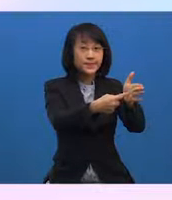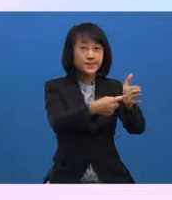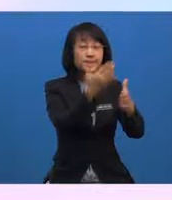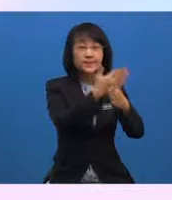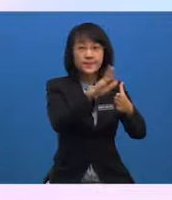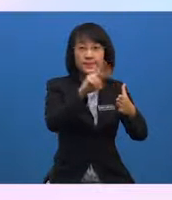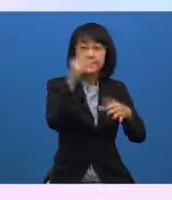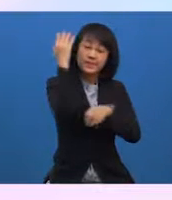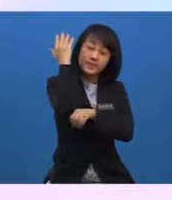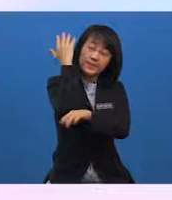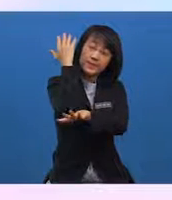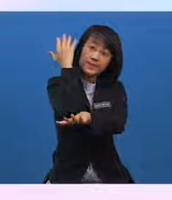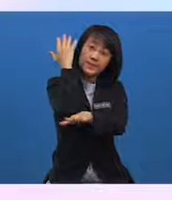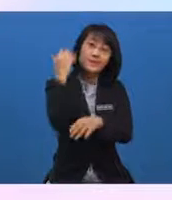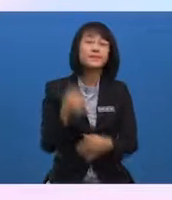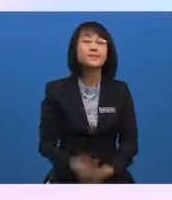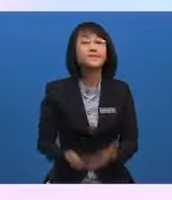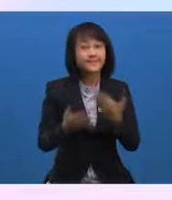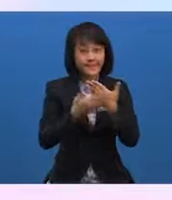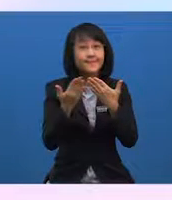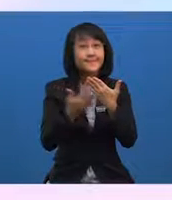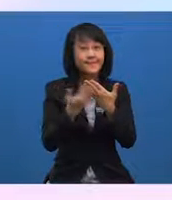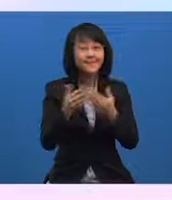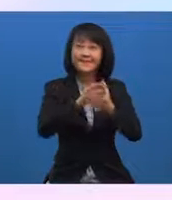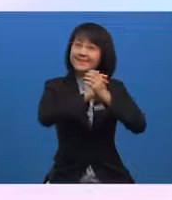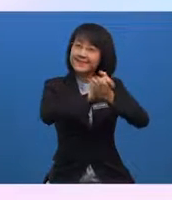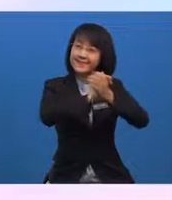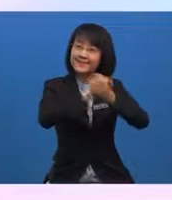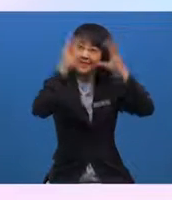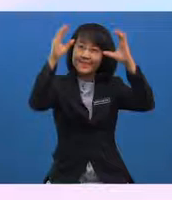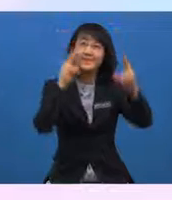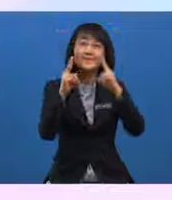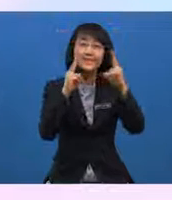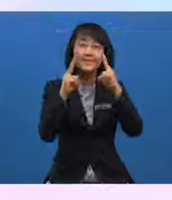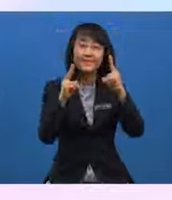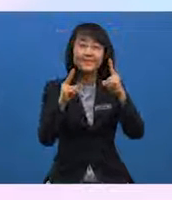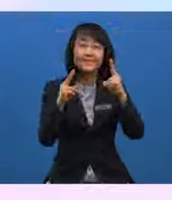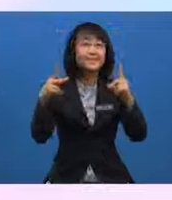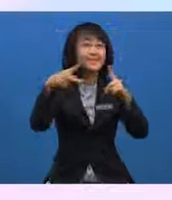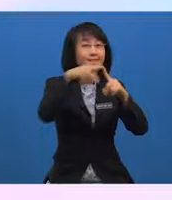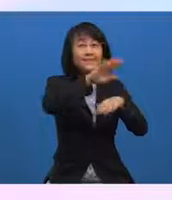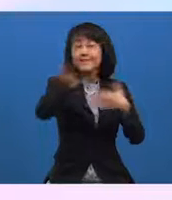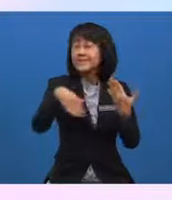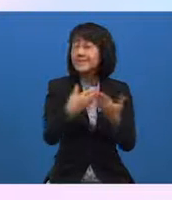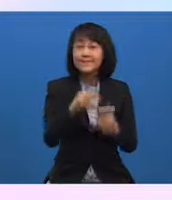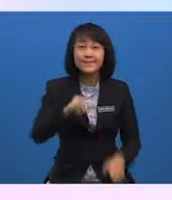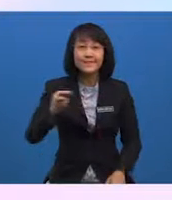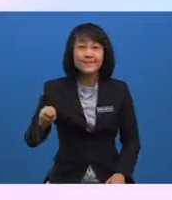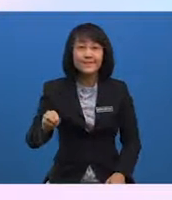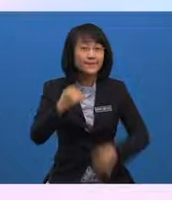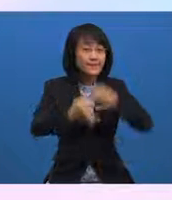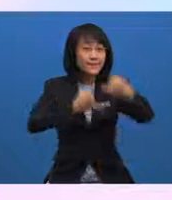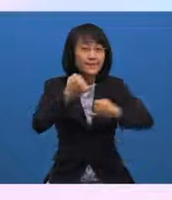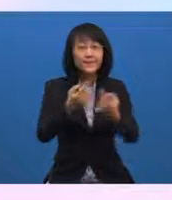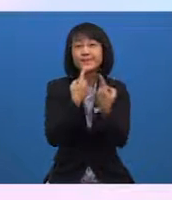bahagian akar. Mudah. Tahniah cikgu ucapkan kepada semua murid yang berjaya menjawab.